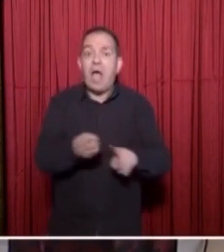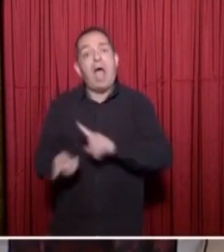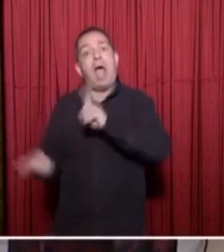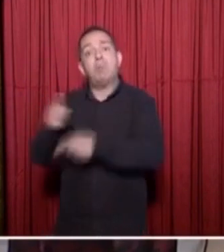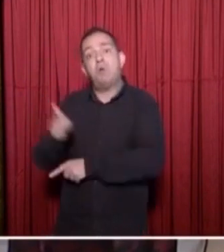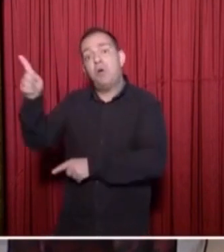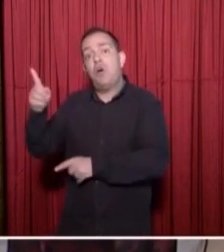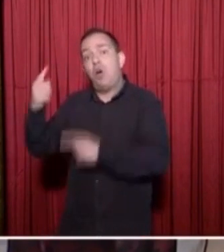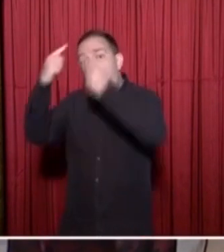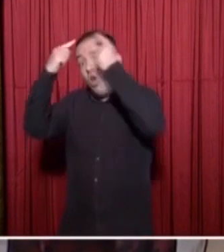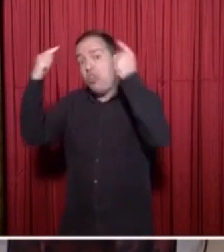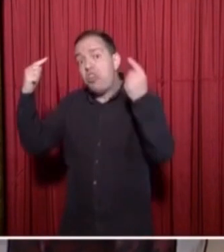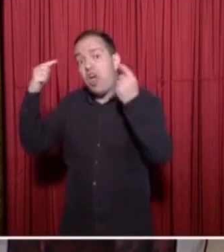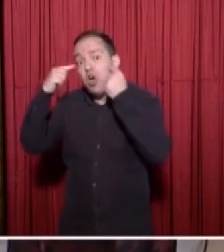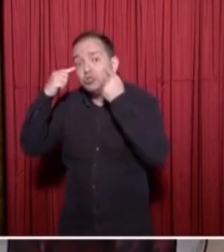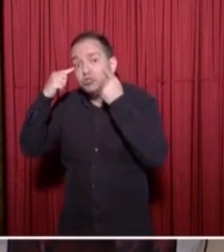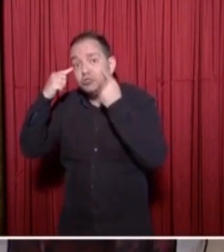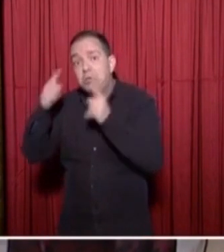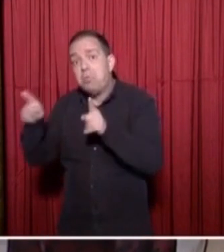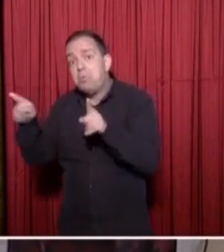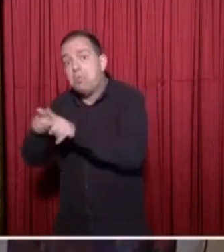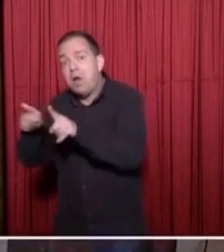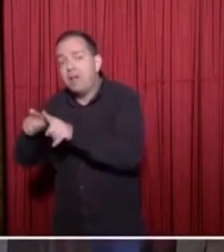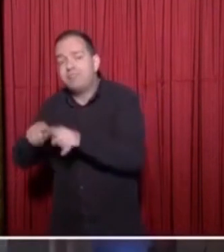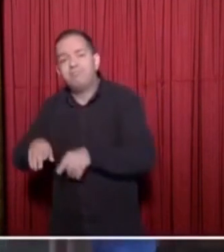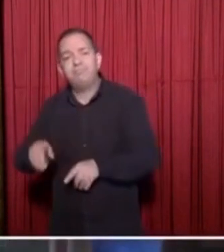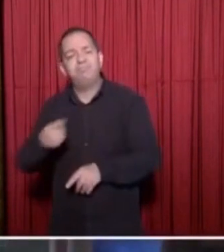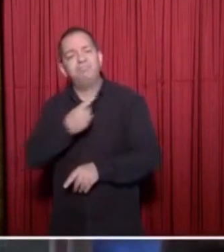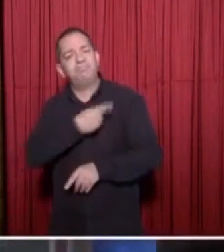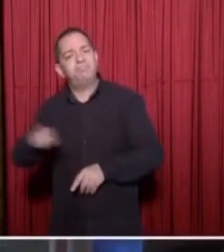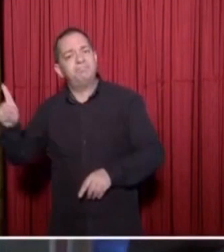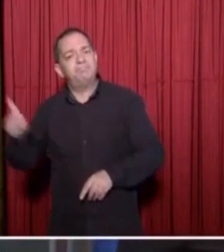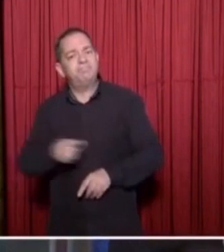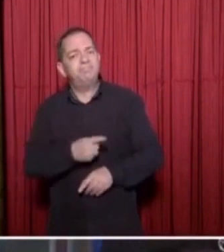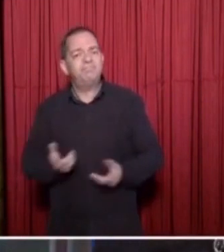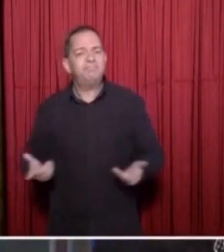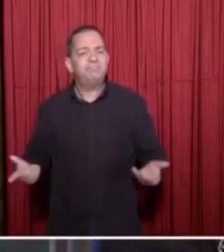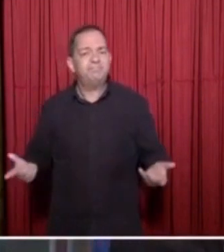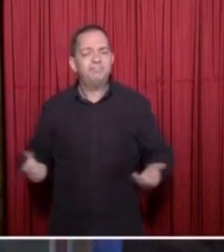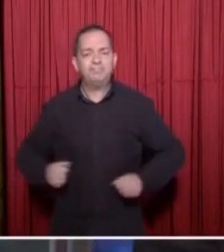των ανθρώπων, μάλλον υπέρ την δόξαν του Θεού.